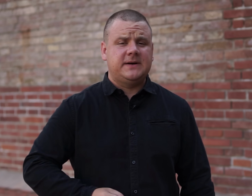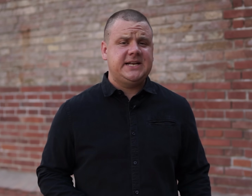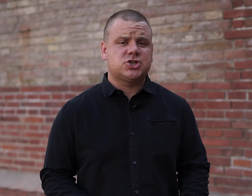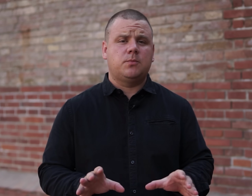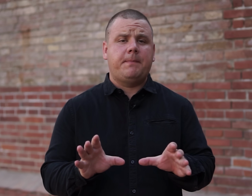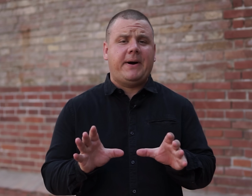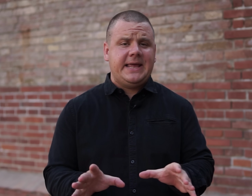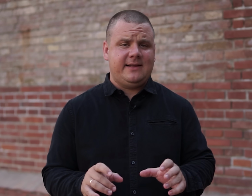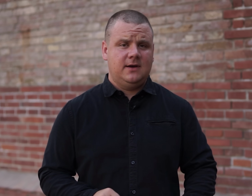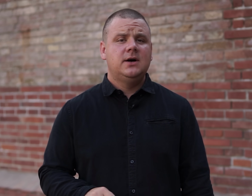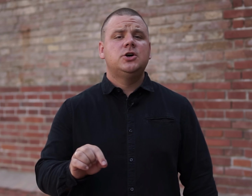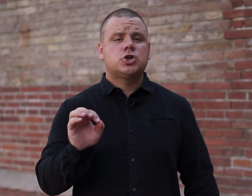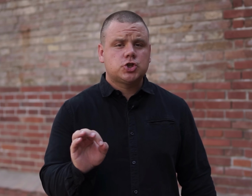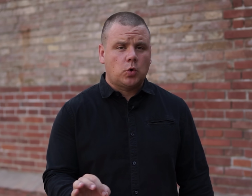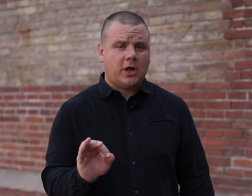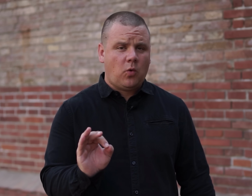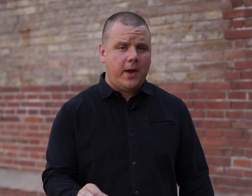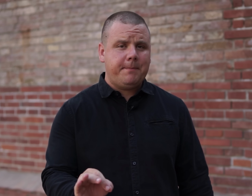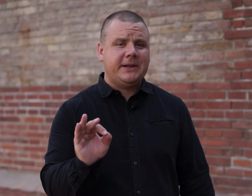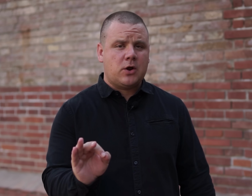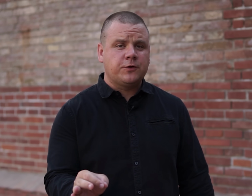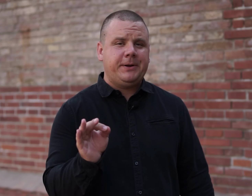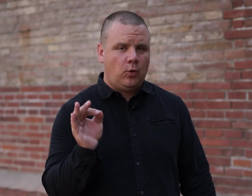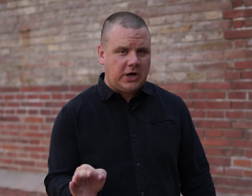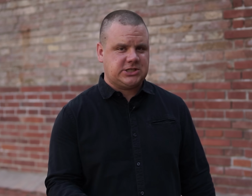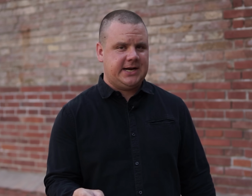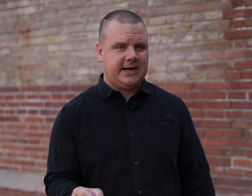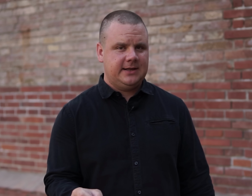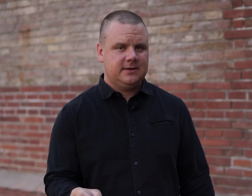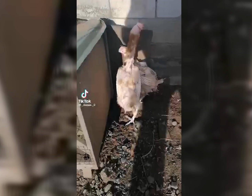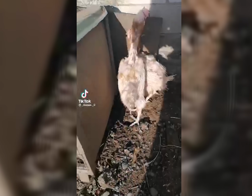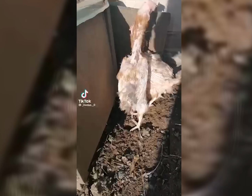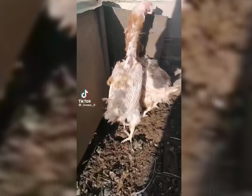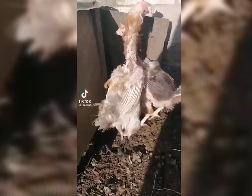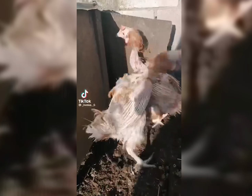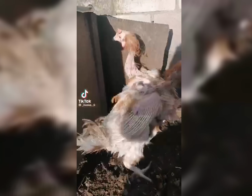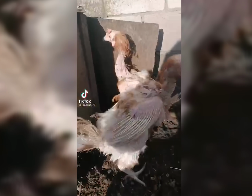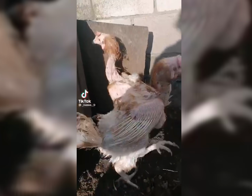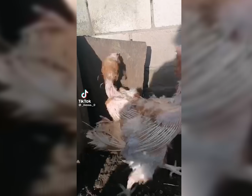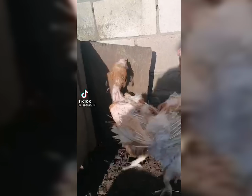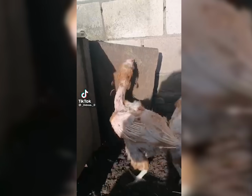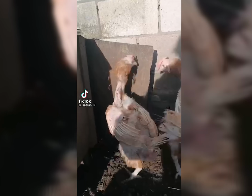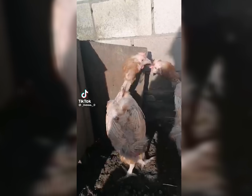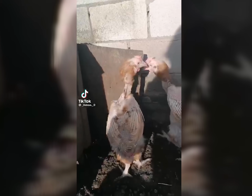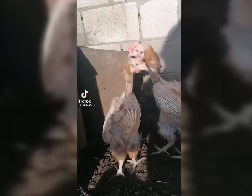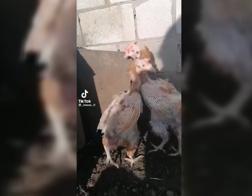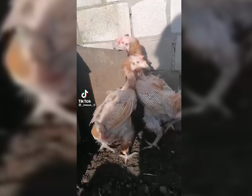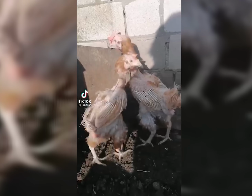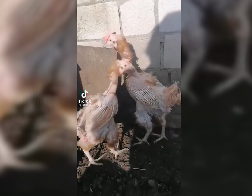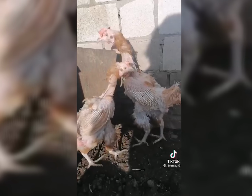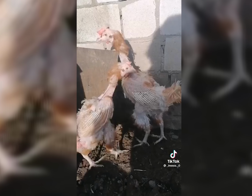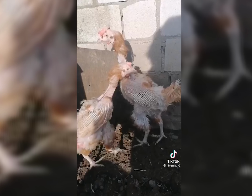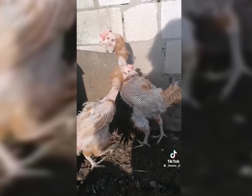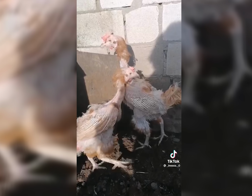Предлагаю посмотреть, чтобы понять, что такое Беларусь при Лукашенко. Каких динозавров продает